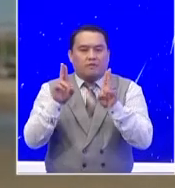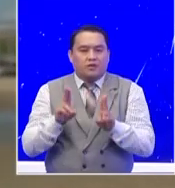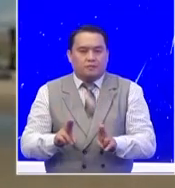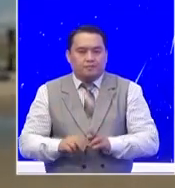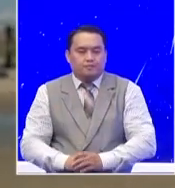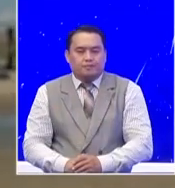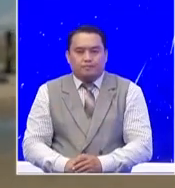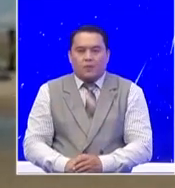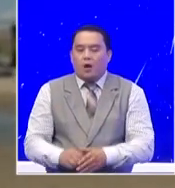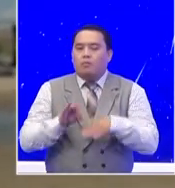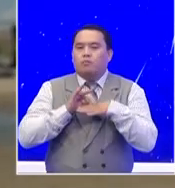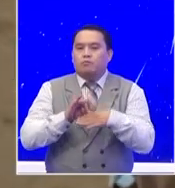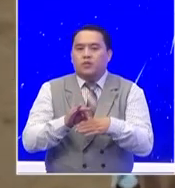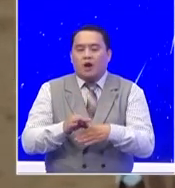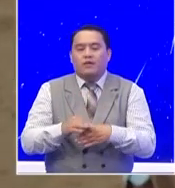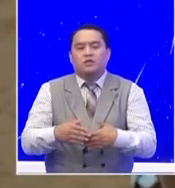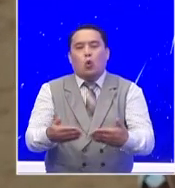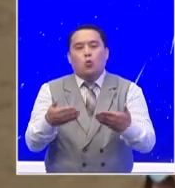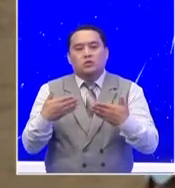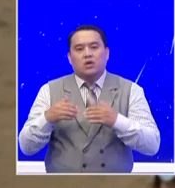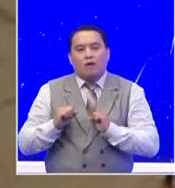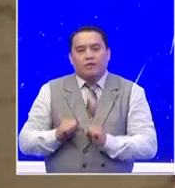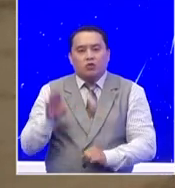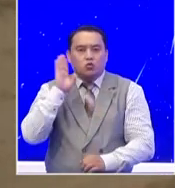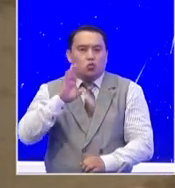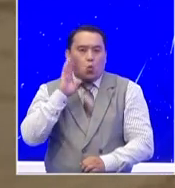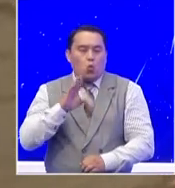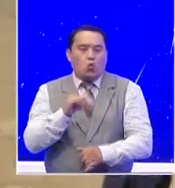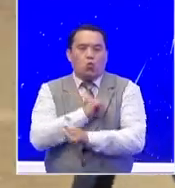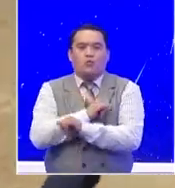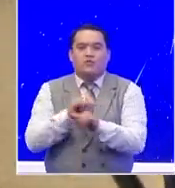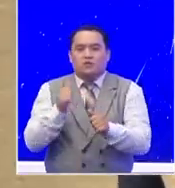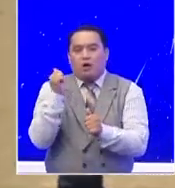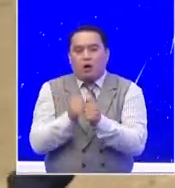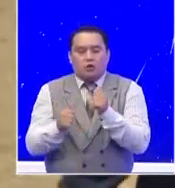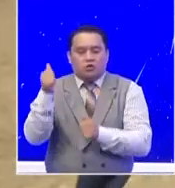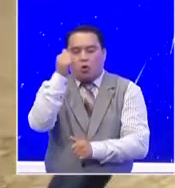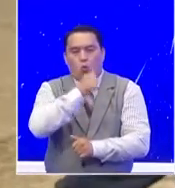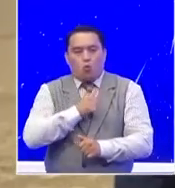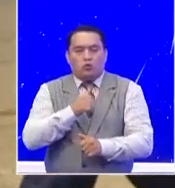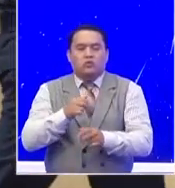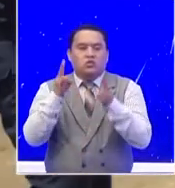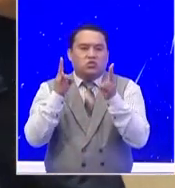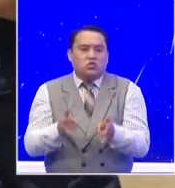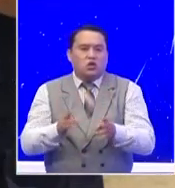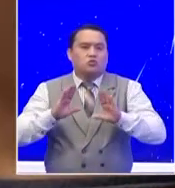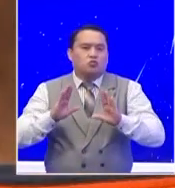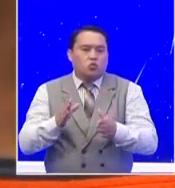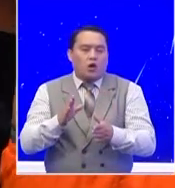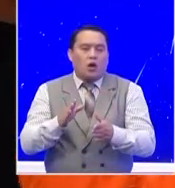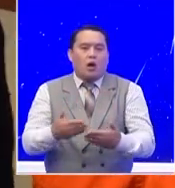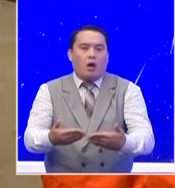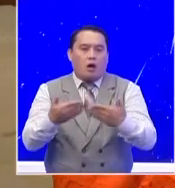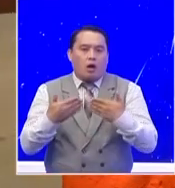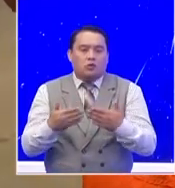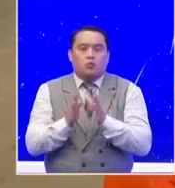Дегенмен жүргізіліп жатқан сақтық шараларына қарамастан өңірде суға кеткендер саны азаймай тұр. Сондықтан төтеншеліктер азаматтарды қауіптің алдын